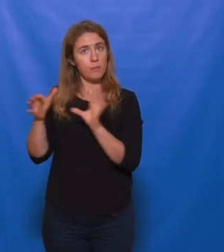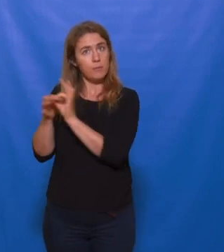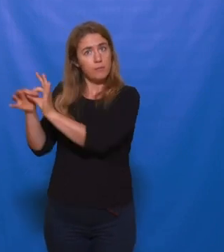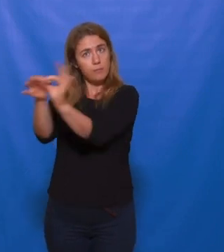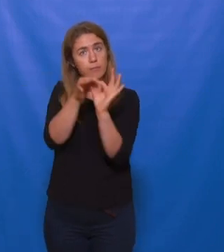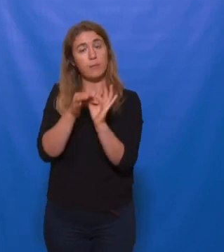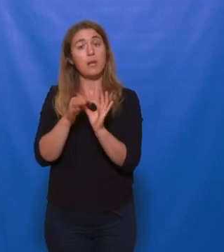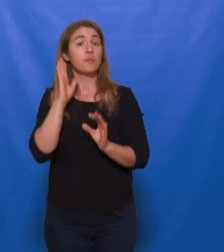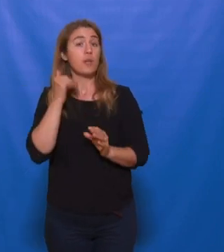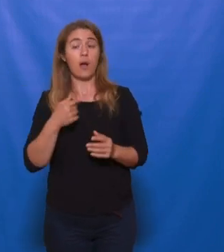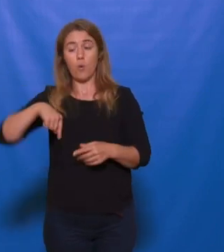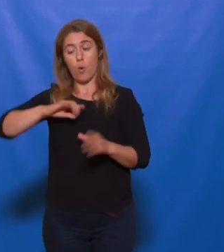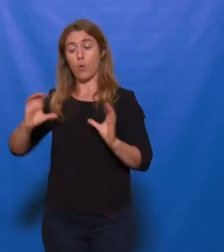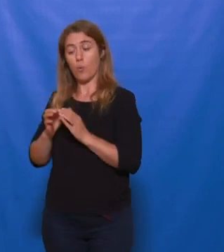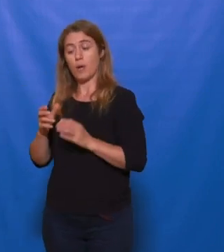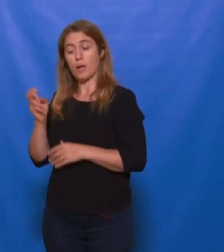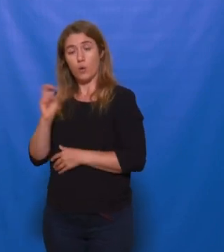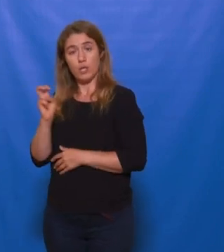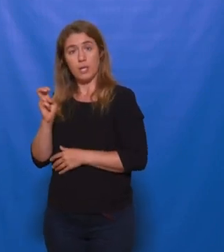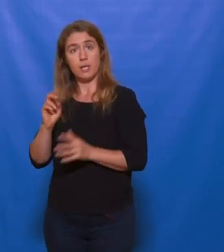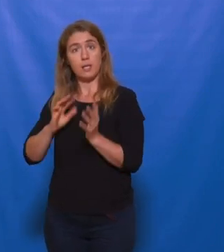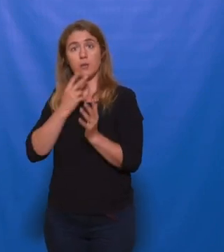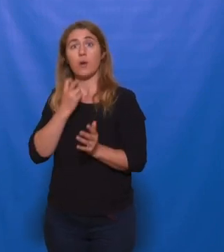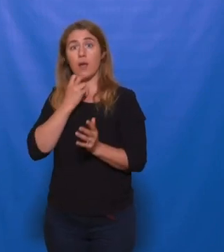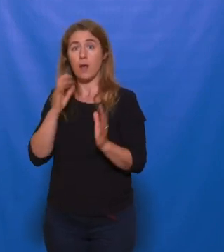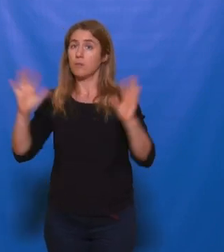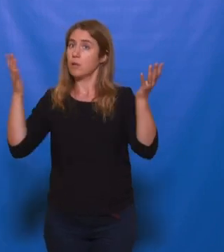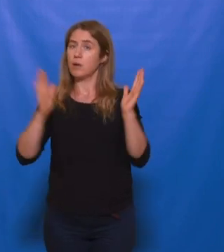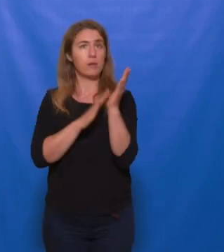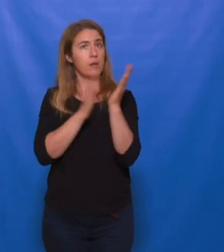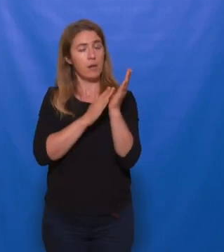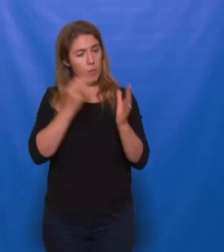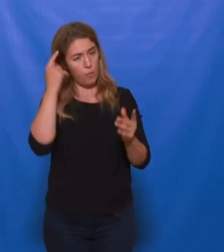les deux mains que le groupe écologiste et citoyen applaudit et votera cette délibération. Je vous remercie.